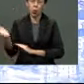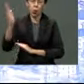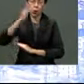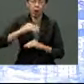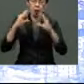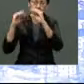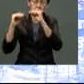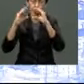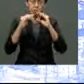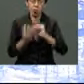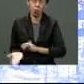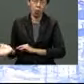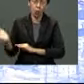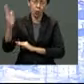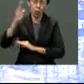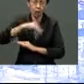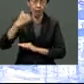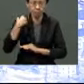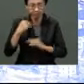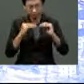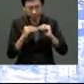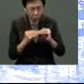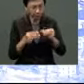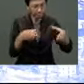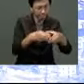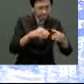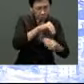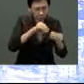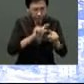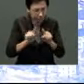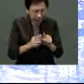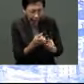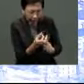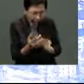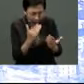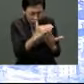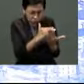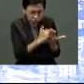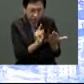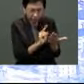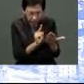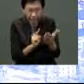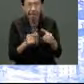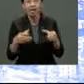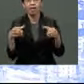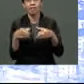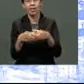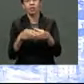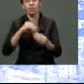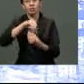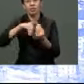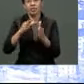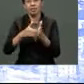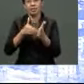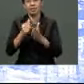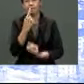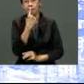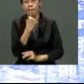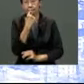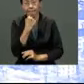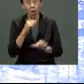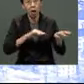แสดงความพร้อมของกิจการกิจกรรมต่างๆซึ่งเป็นส่วนใหญ่และสีแดงทั้งนั้นเลยนะฮะว่ามีความ